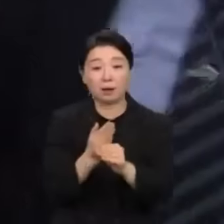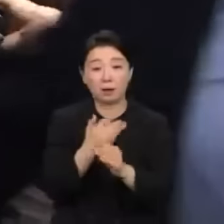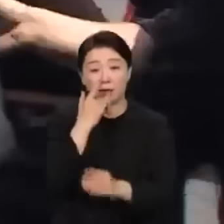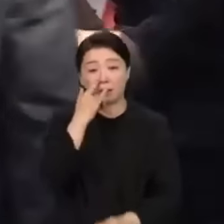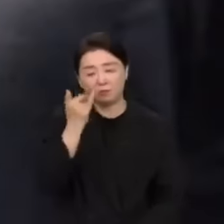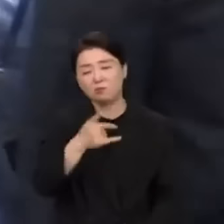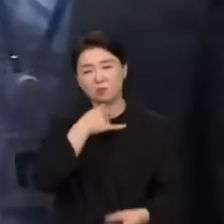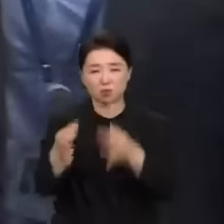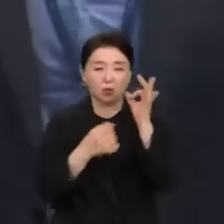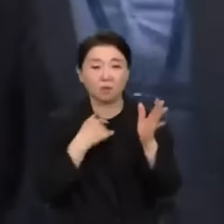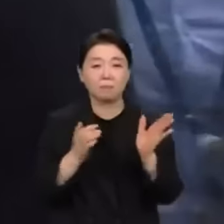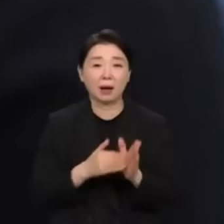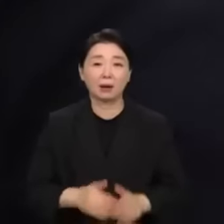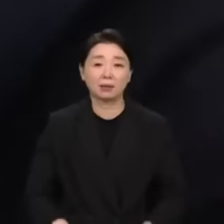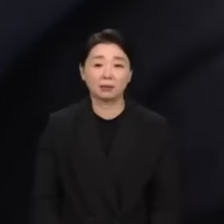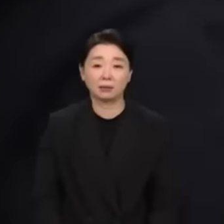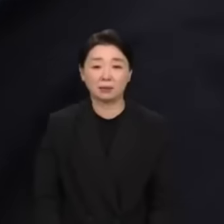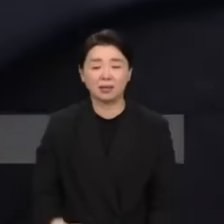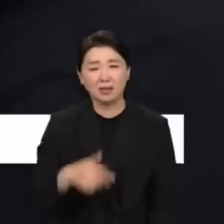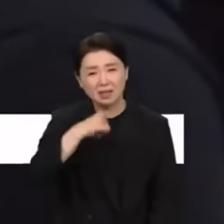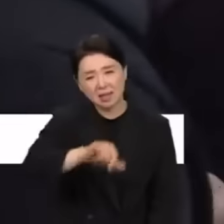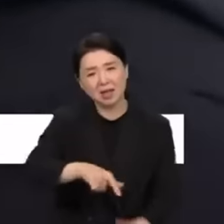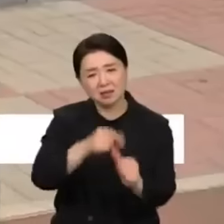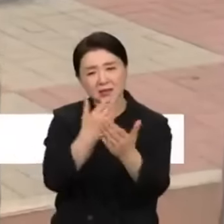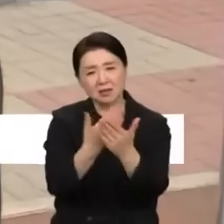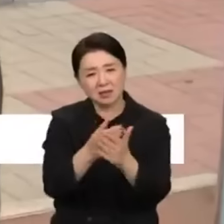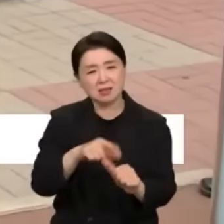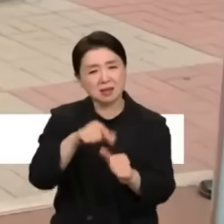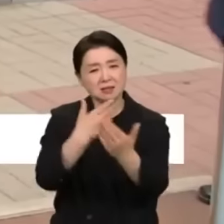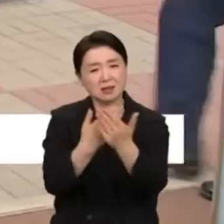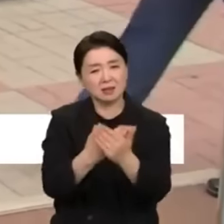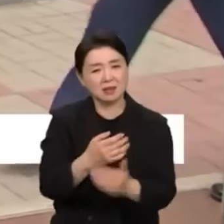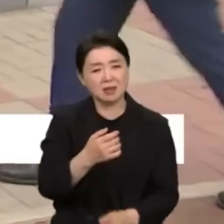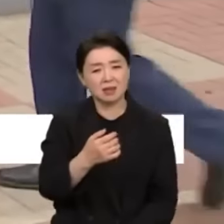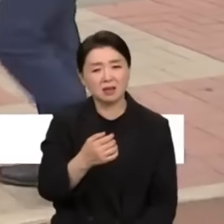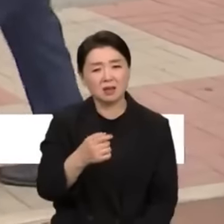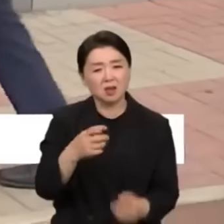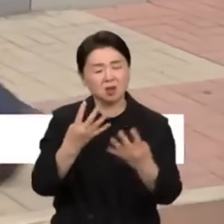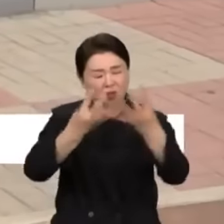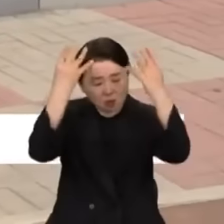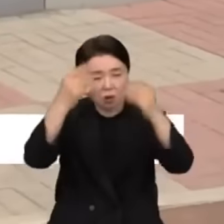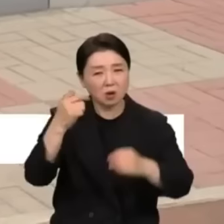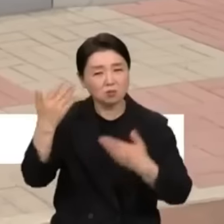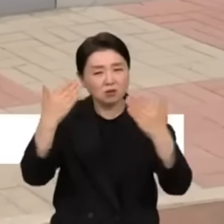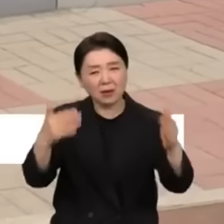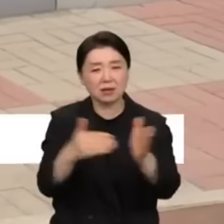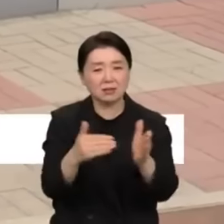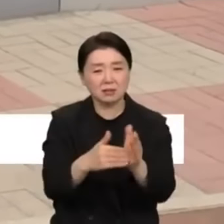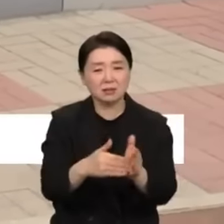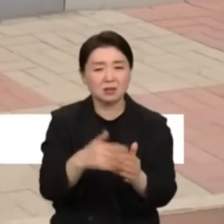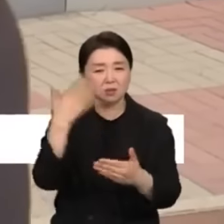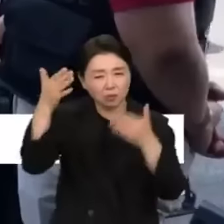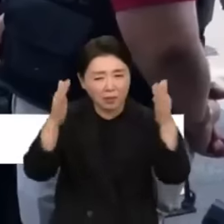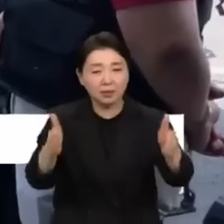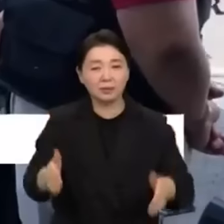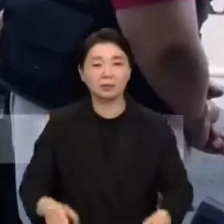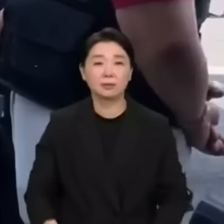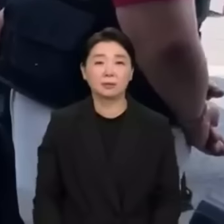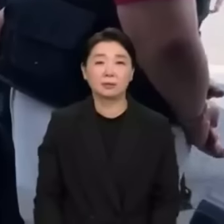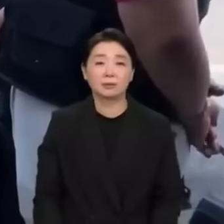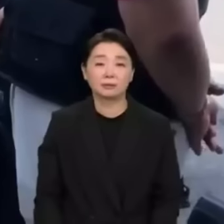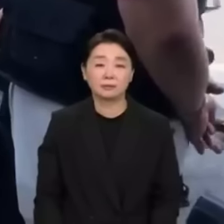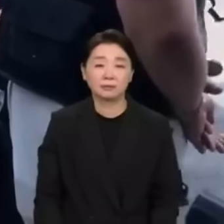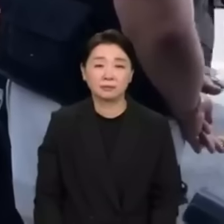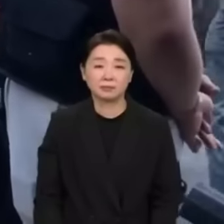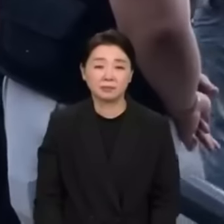부모들은 소리쳤습니다. 우리 아들 살려라! 5일밖에 안 된다고! 5일!